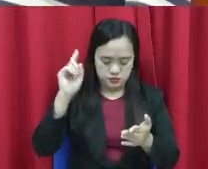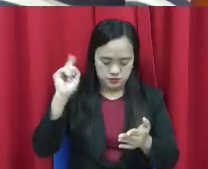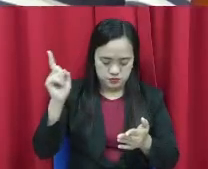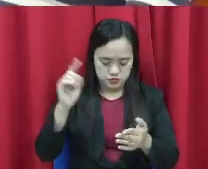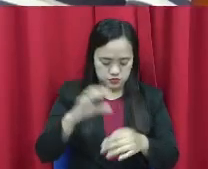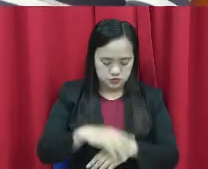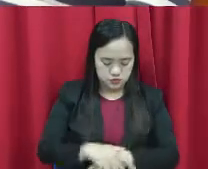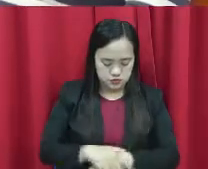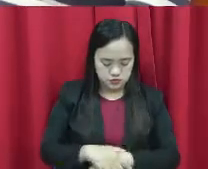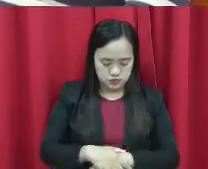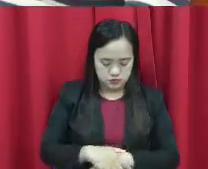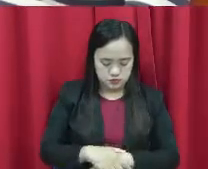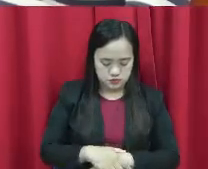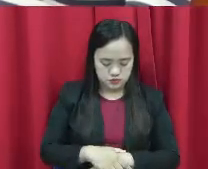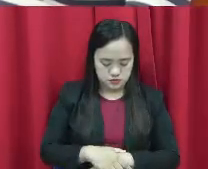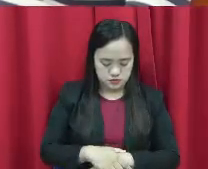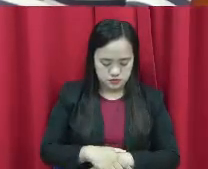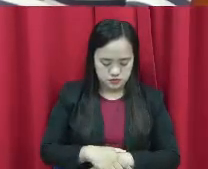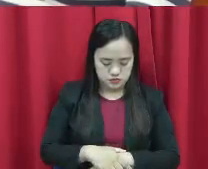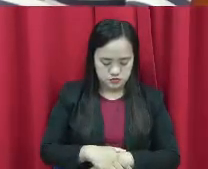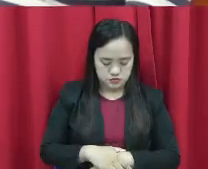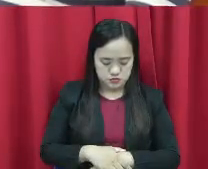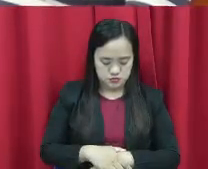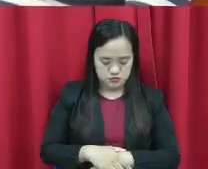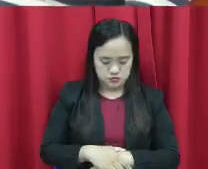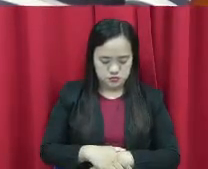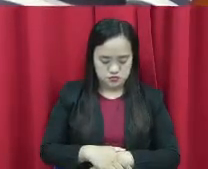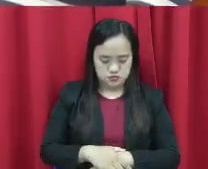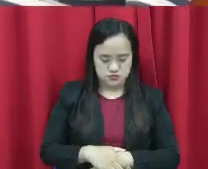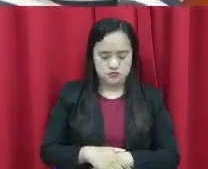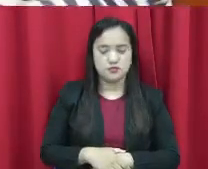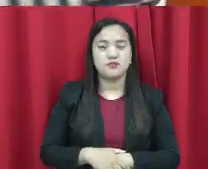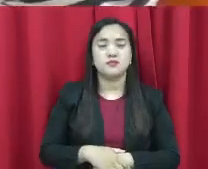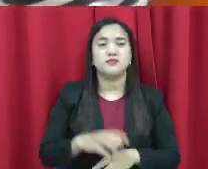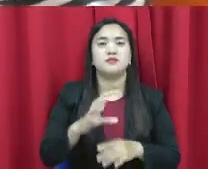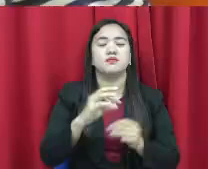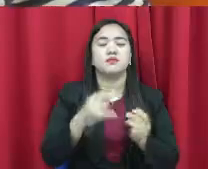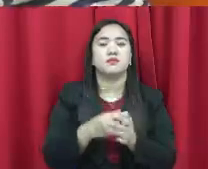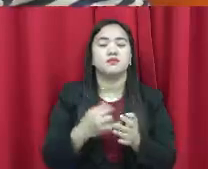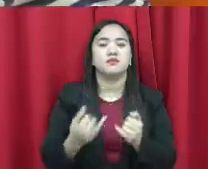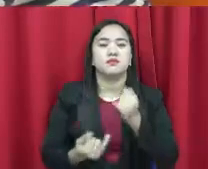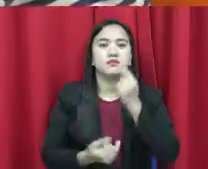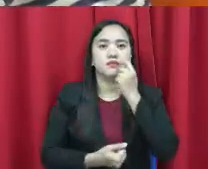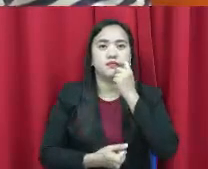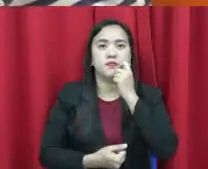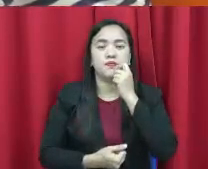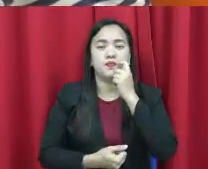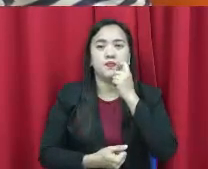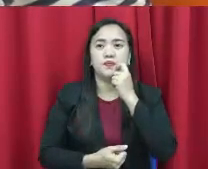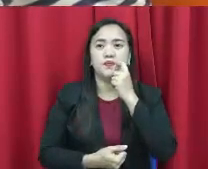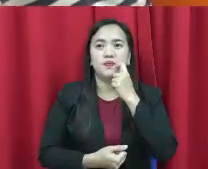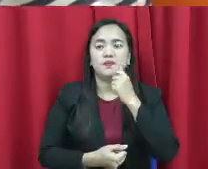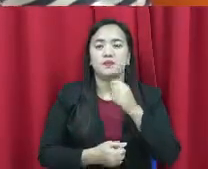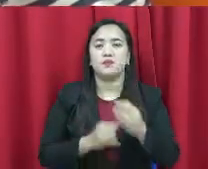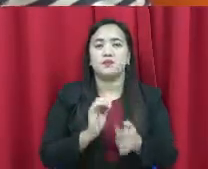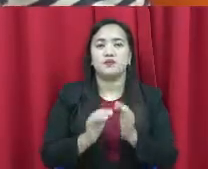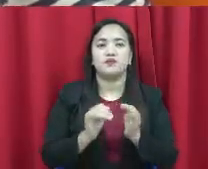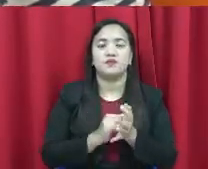100% kasi yung counting ng number hindi lang hanggang 100 e o tuloy-tuloy pa yan So ibig sabihin pag